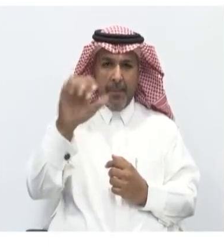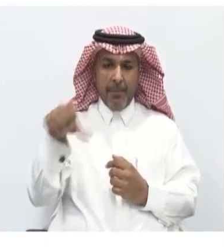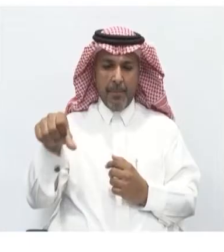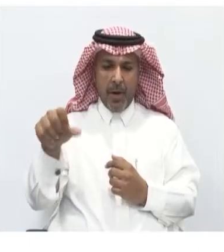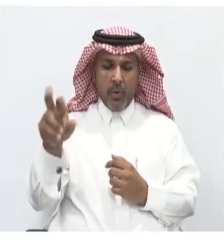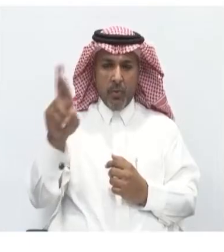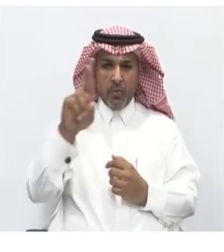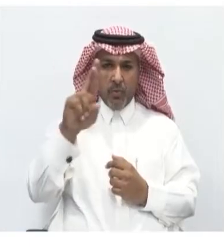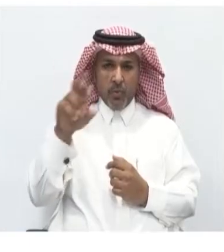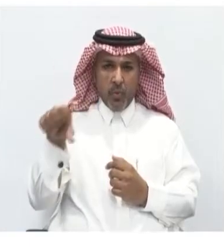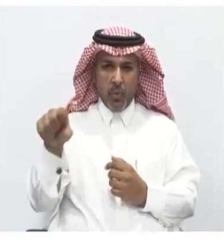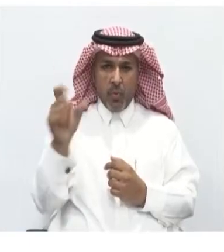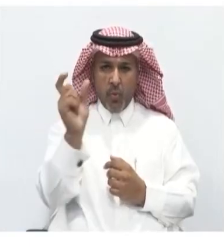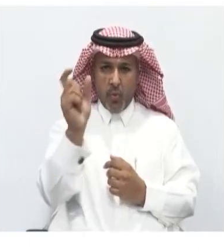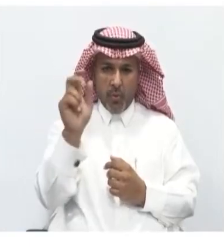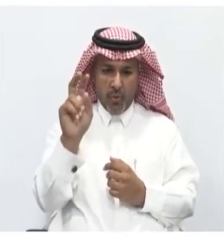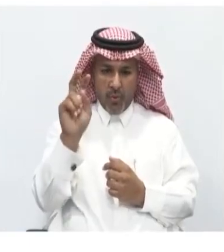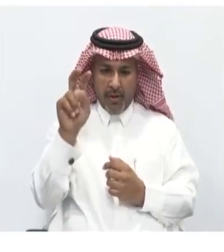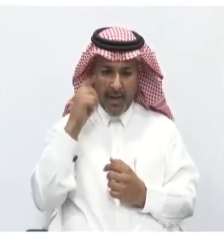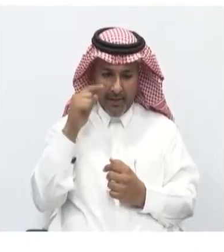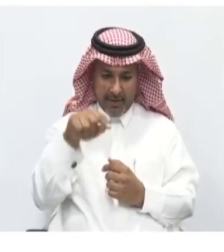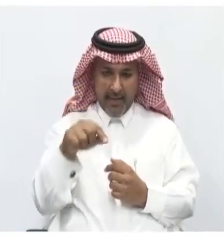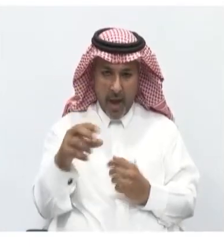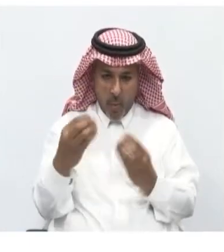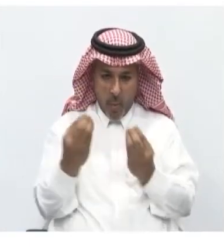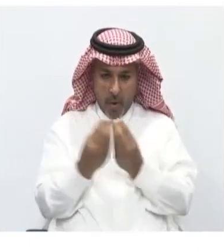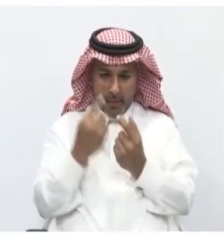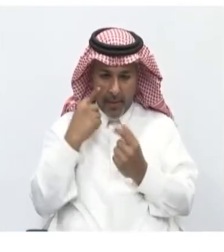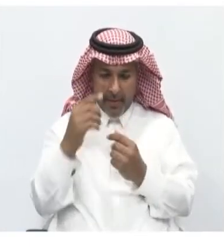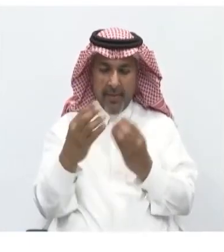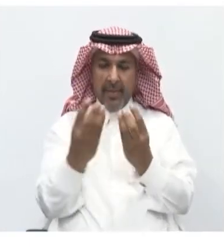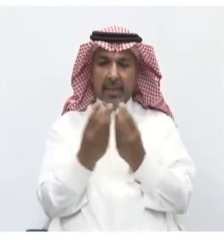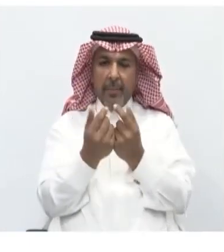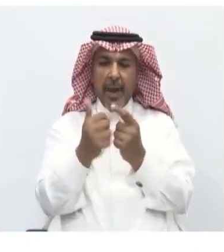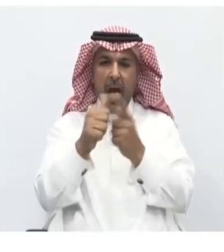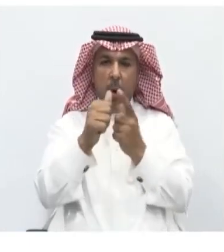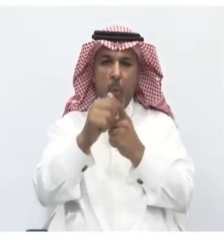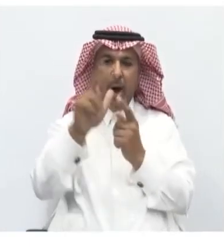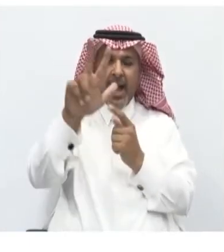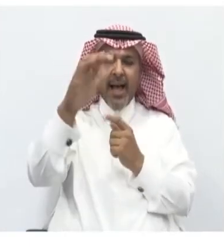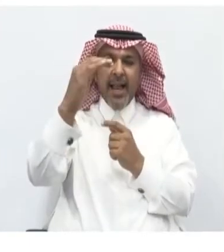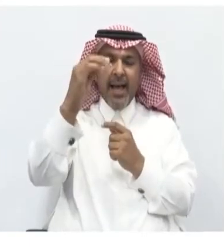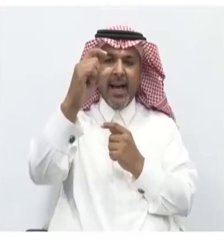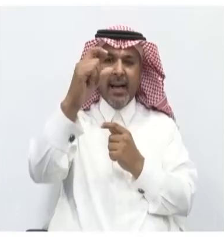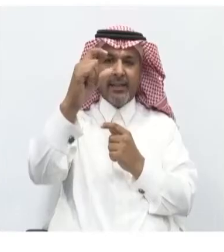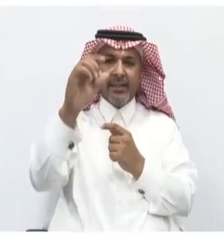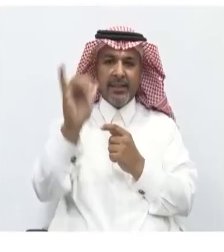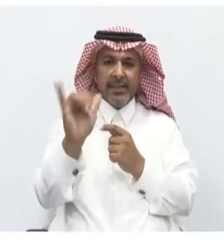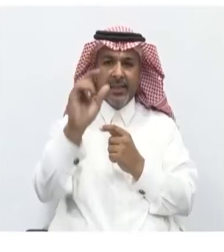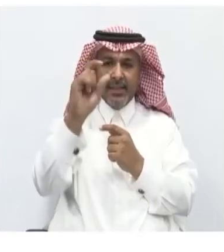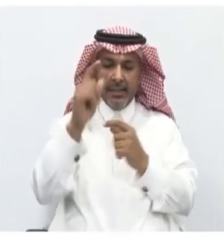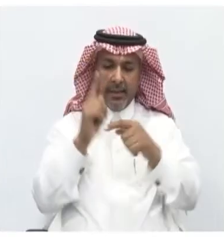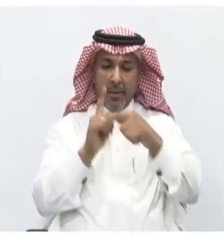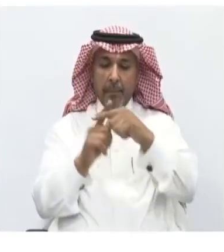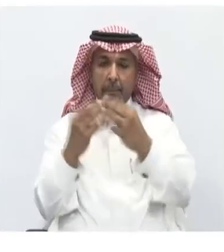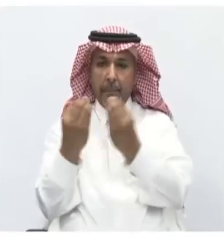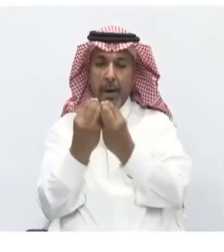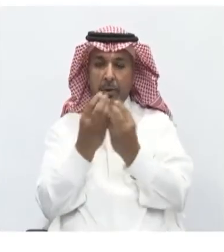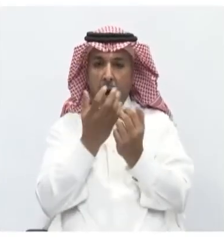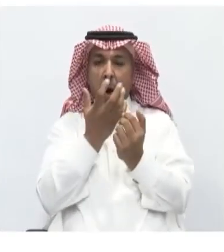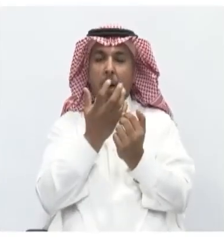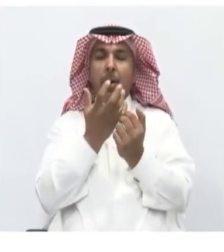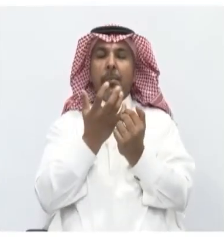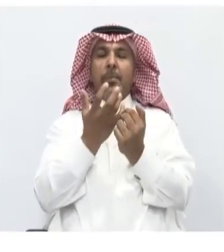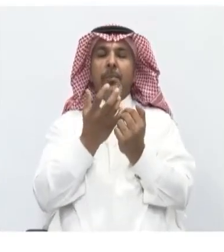نعيد مره اخرى هذه هي المعادله الحديد تفاعل مع ثلاث جزيئات من الاكسجين واصبح لدينا اكسيد الحديد